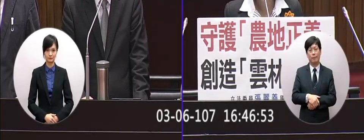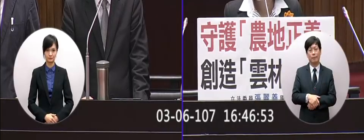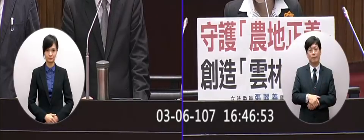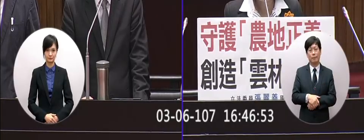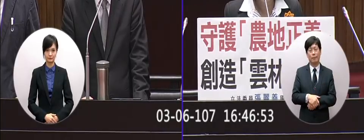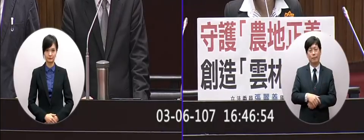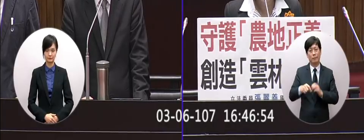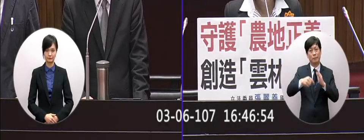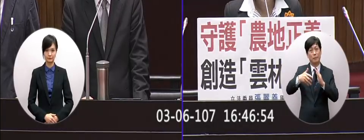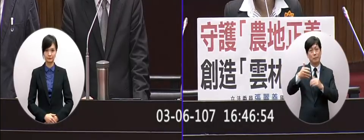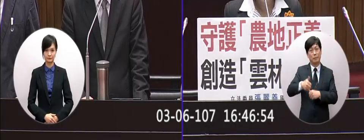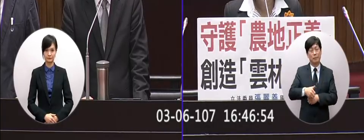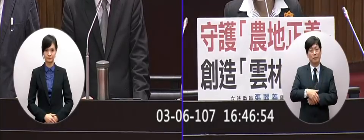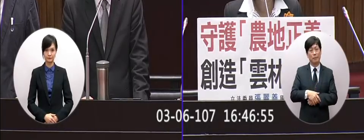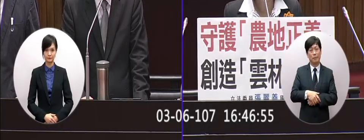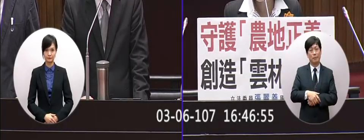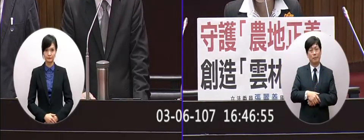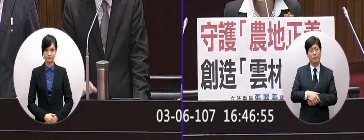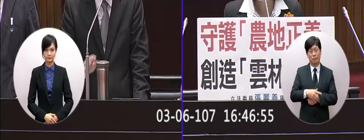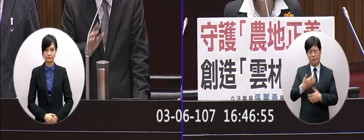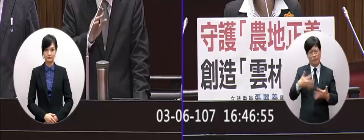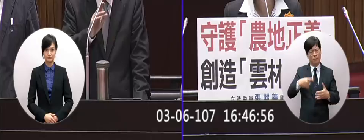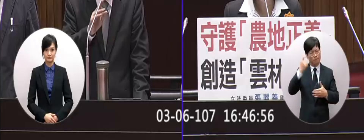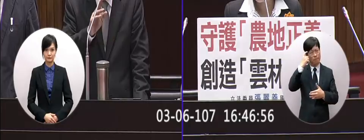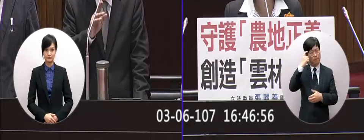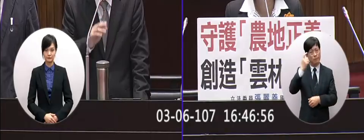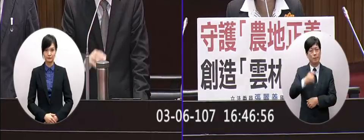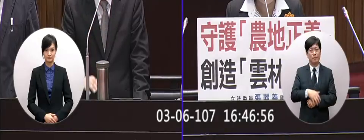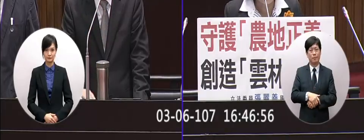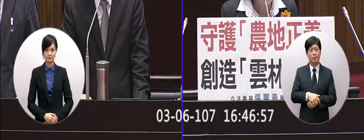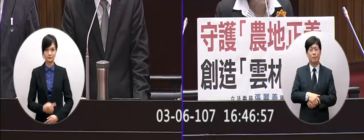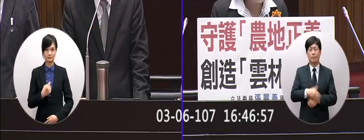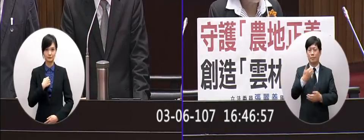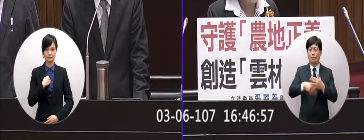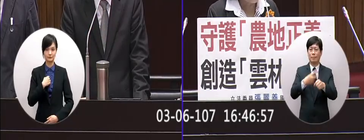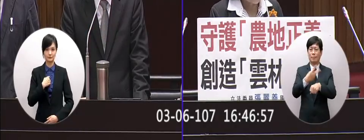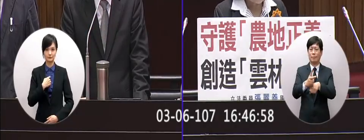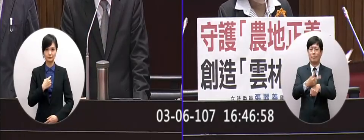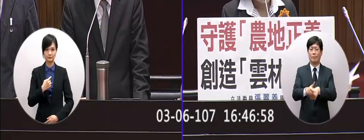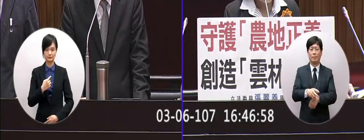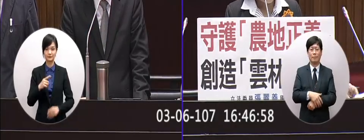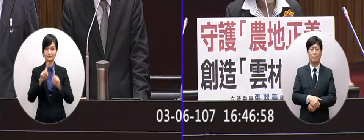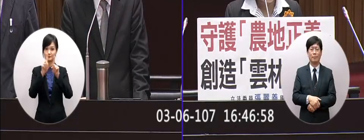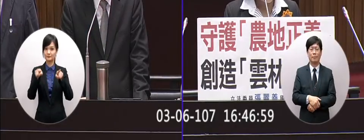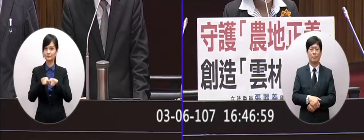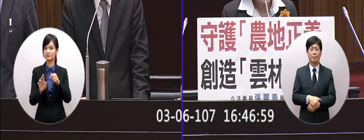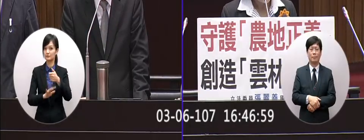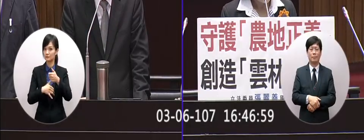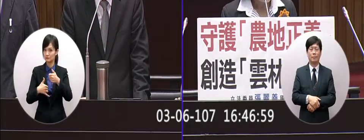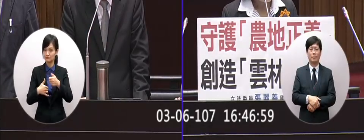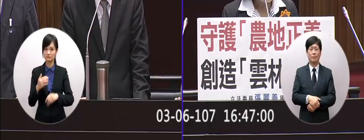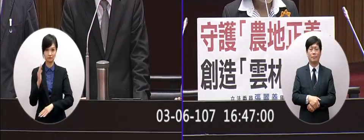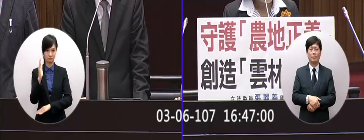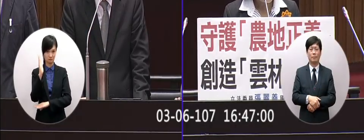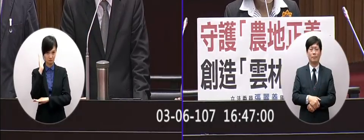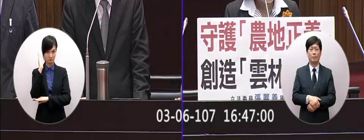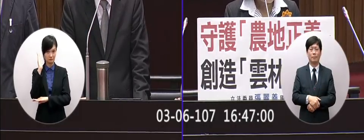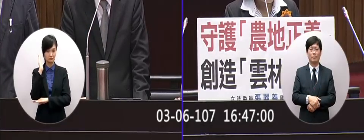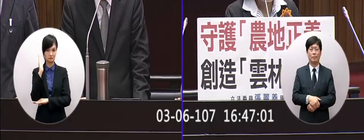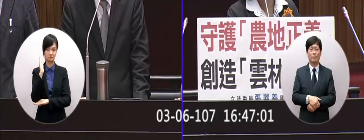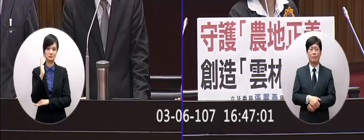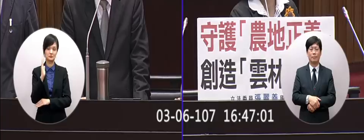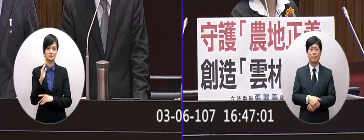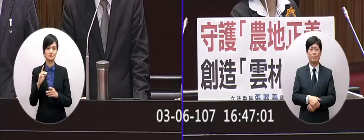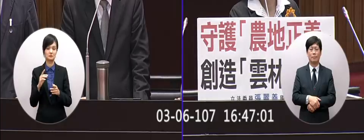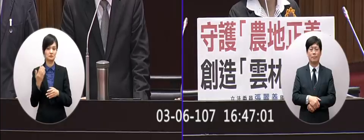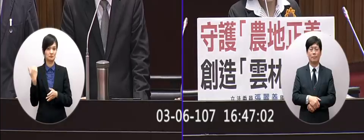院长，我请你深思。好，剩下2分钟。 张委员，这个政府长期以来重北轻